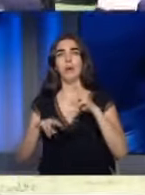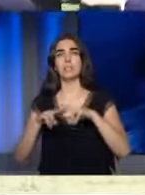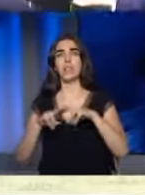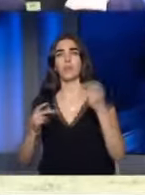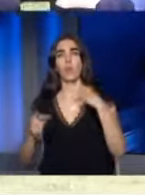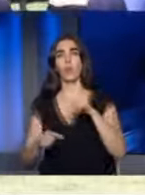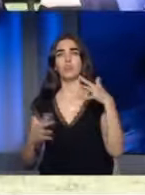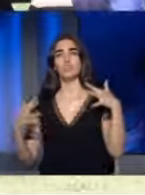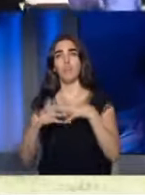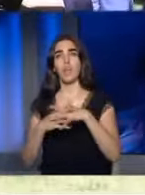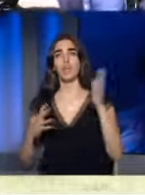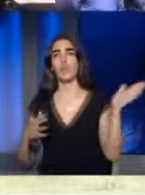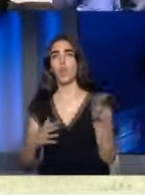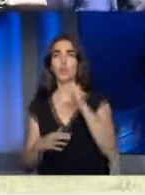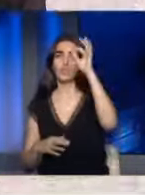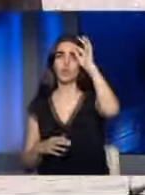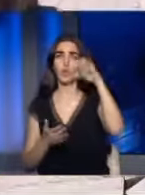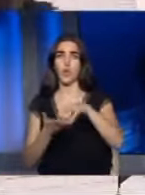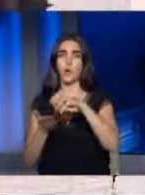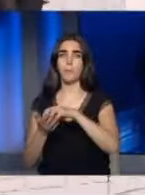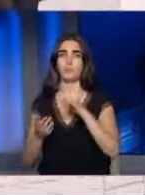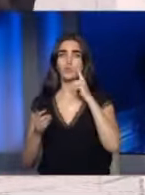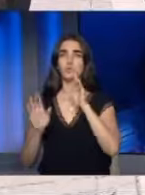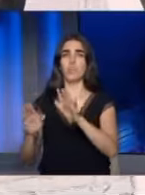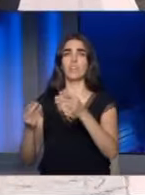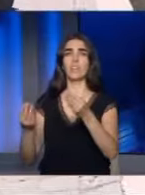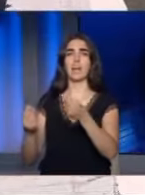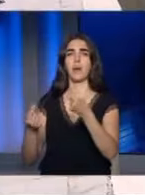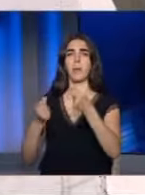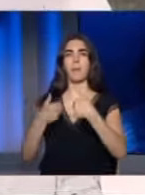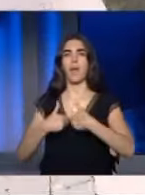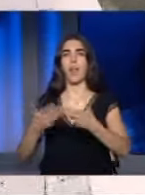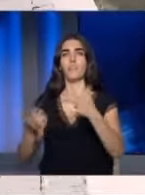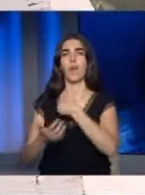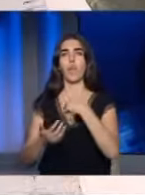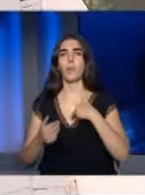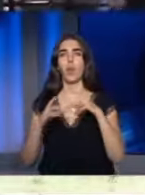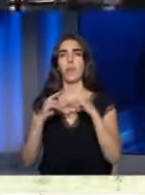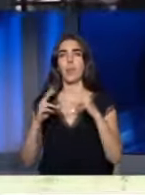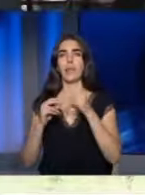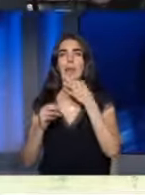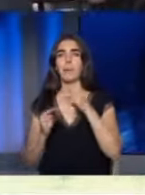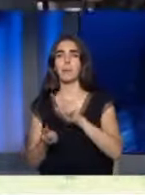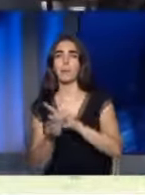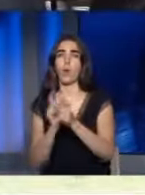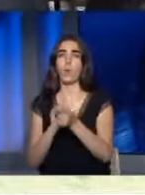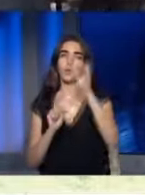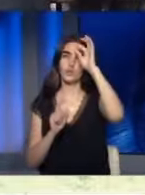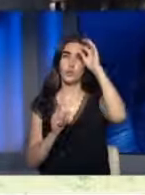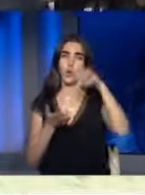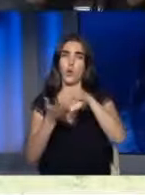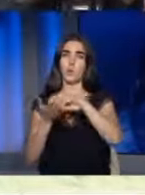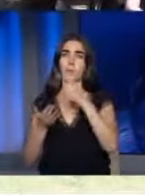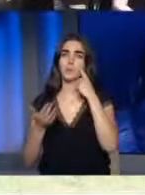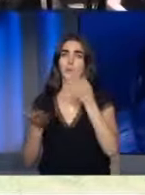العدو الاسرائيلي وذلك بالشراكه مع مجلس الجنوب وباقي الهيئات التي كلفت من الحكومه اللبنانيه من اجل التعويض على